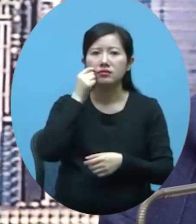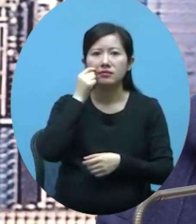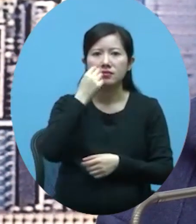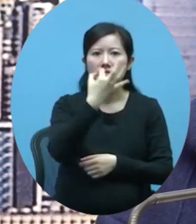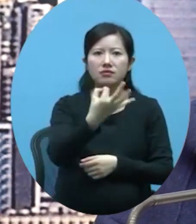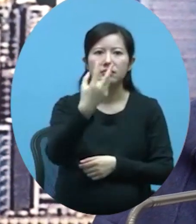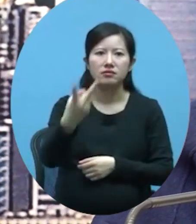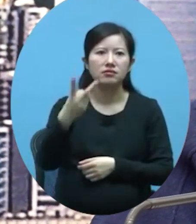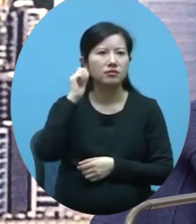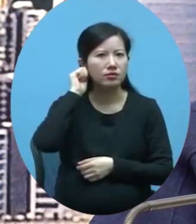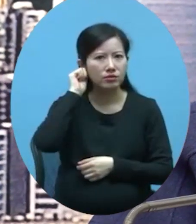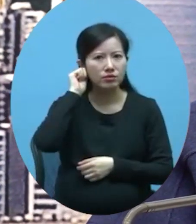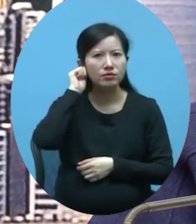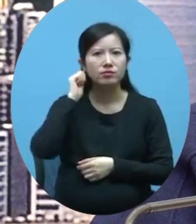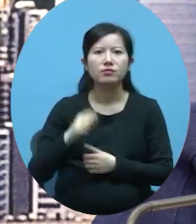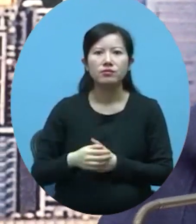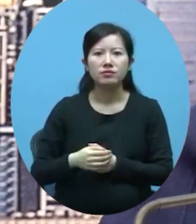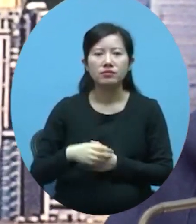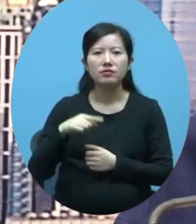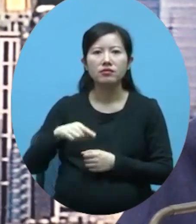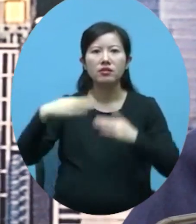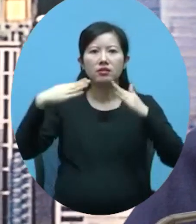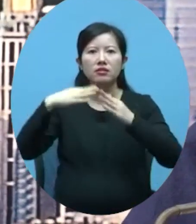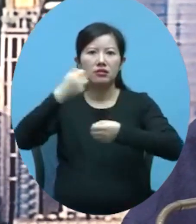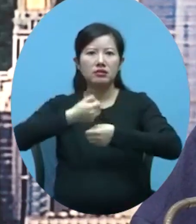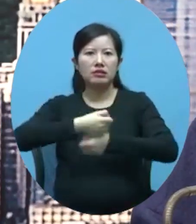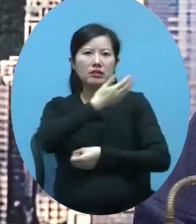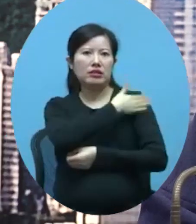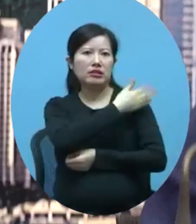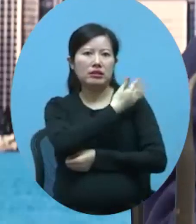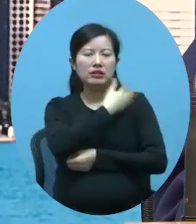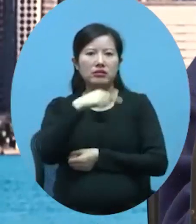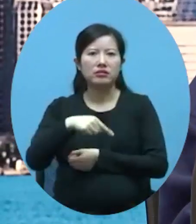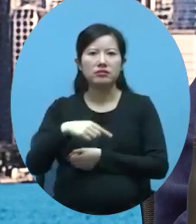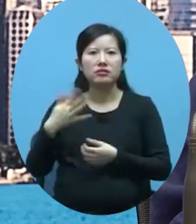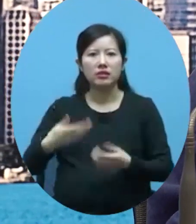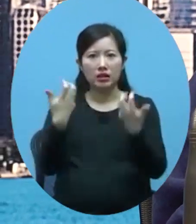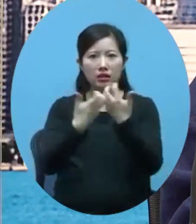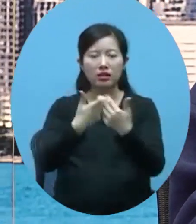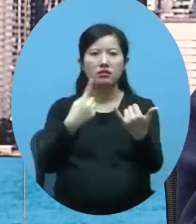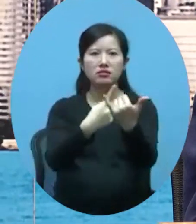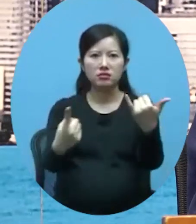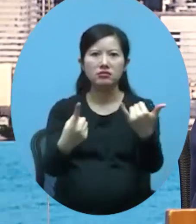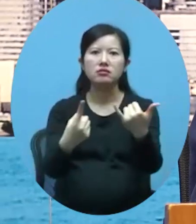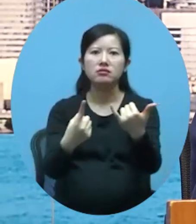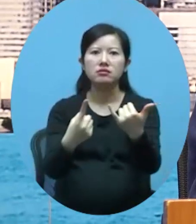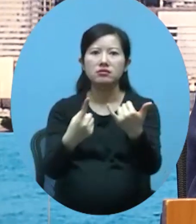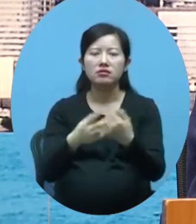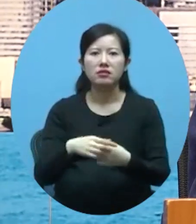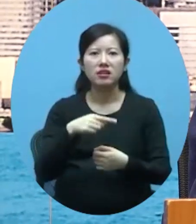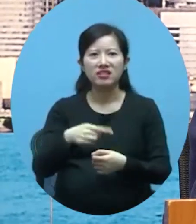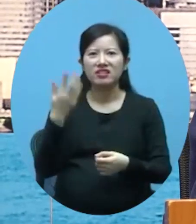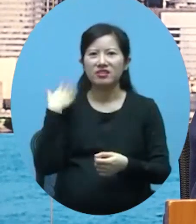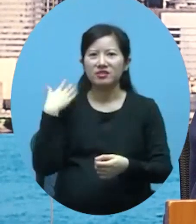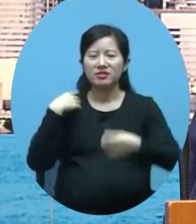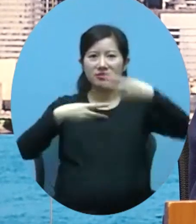的女士她是家庭用工来的这个是第61宗个案其实她很早